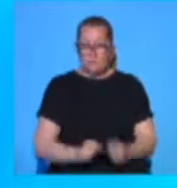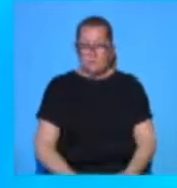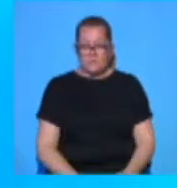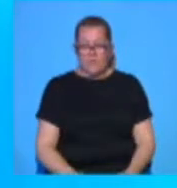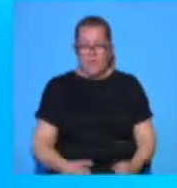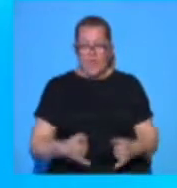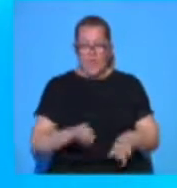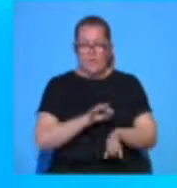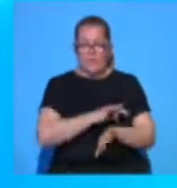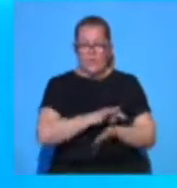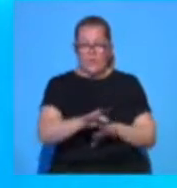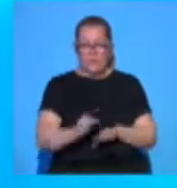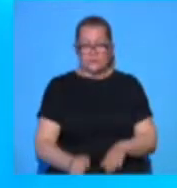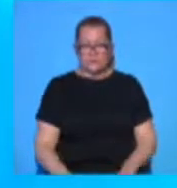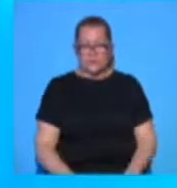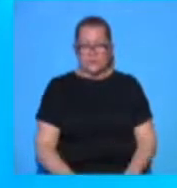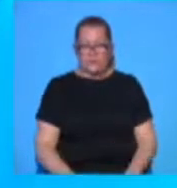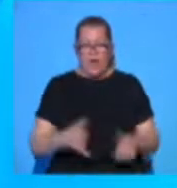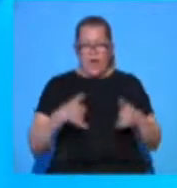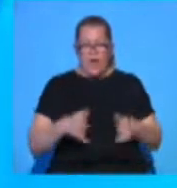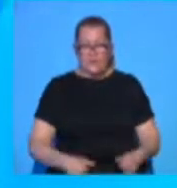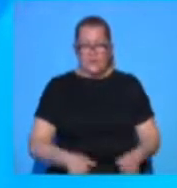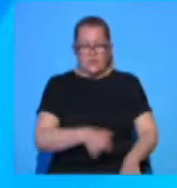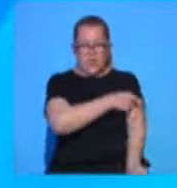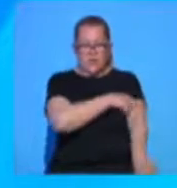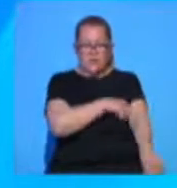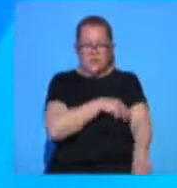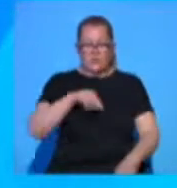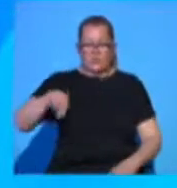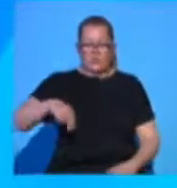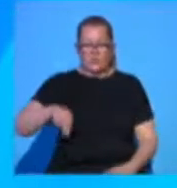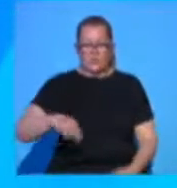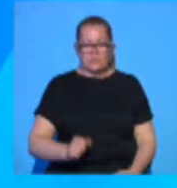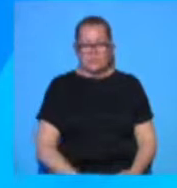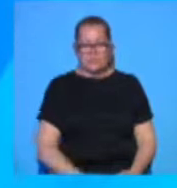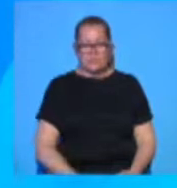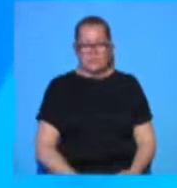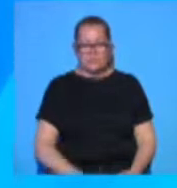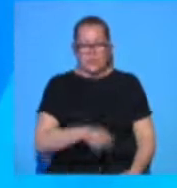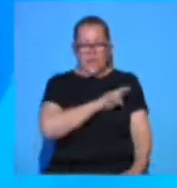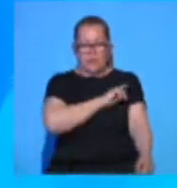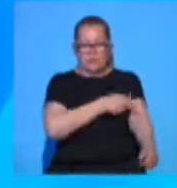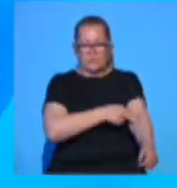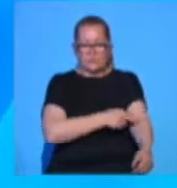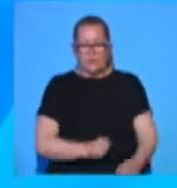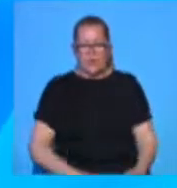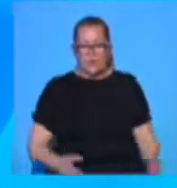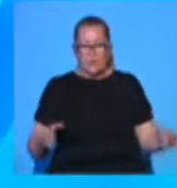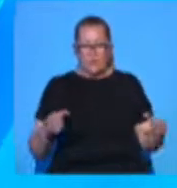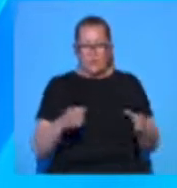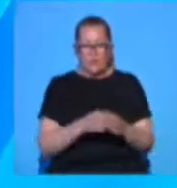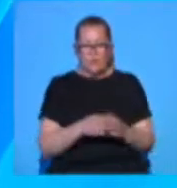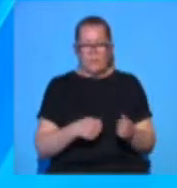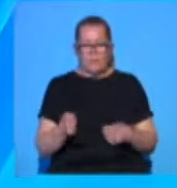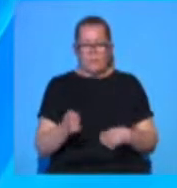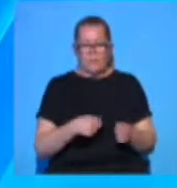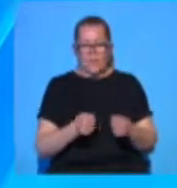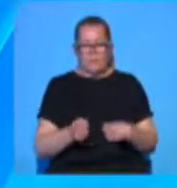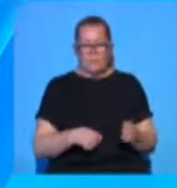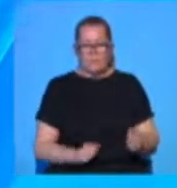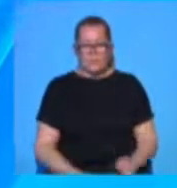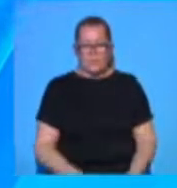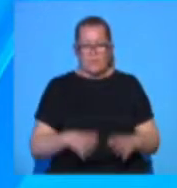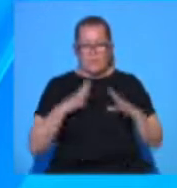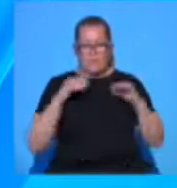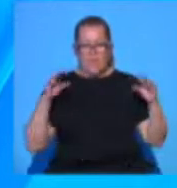regiunii. Bazele acestui proiect s-au pus astăzi la Consiliul Județean Dolj. Autoritățile publice, împreună cu mediul de afaceri, dar